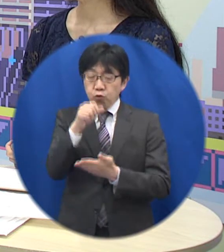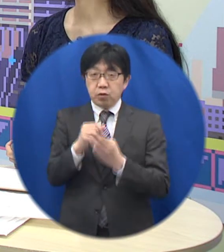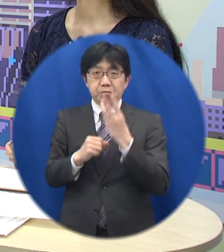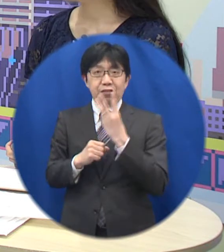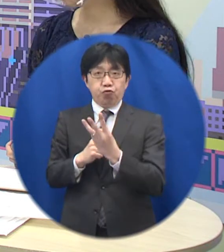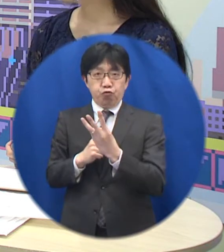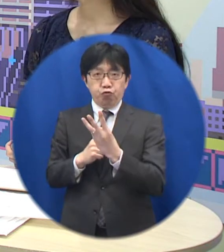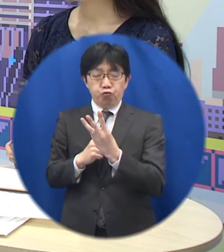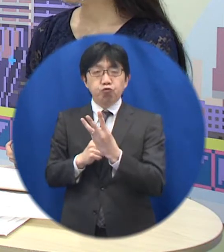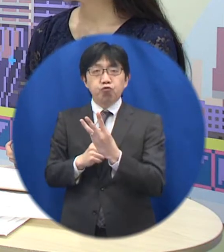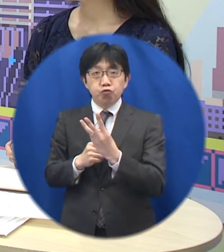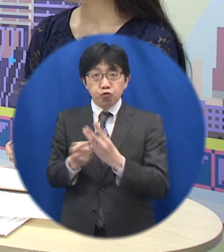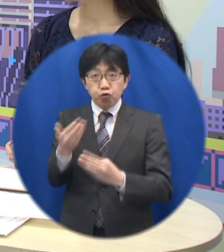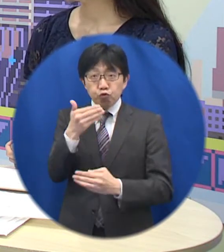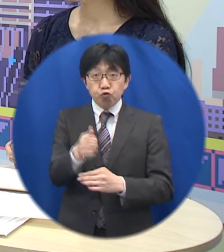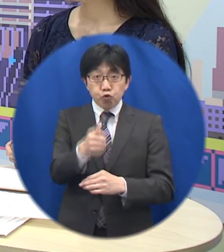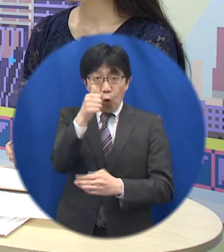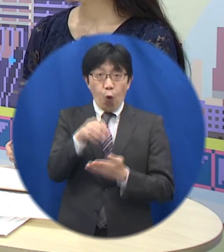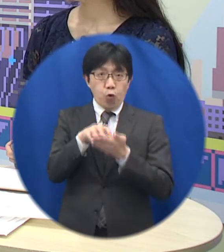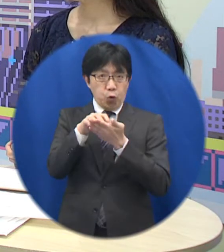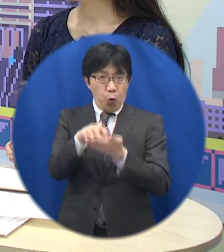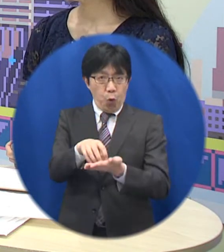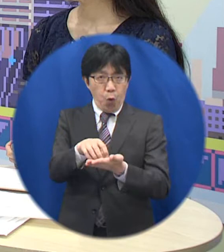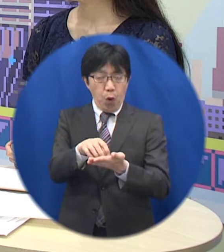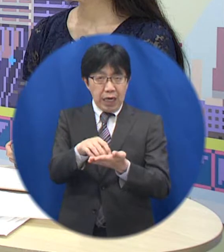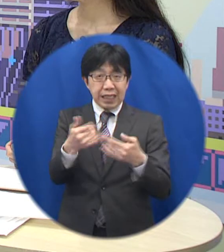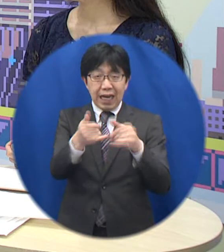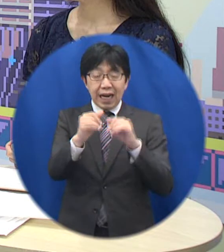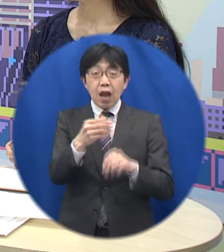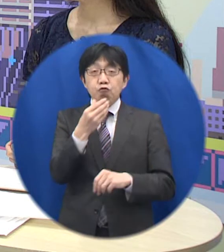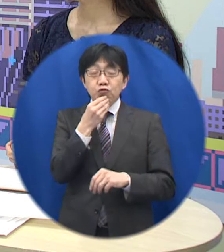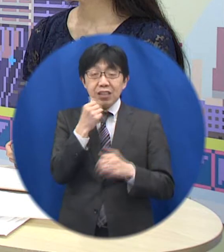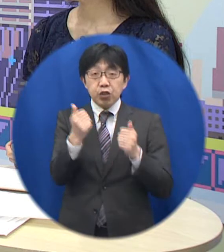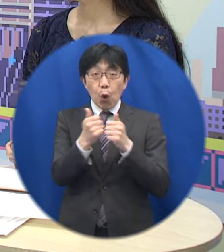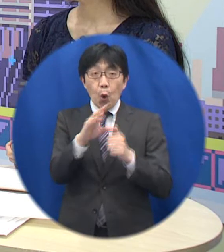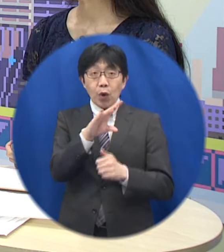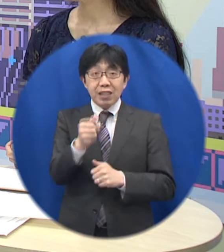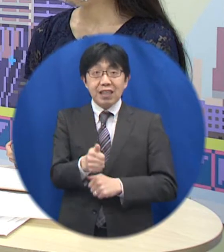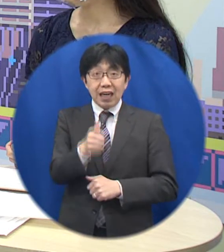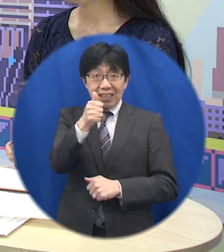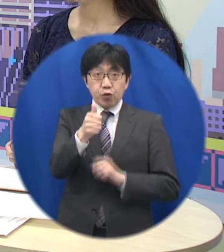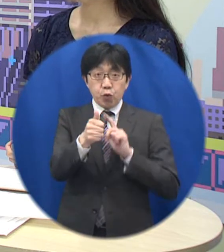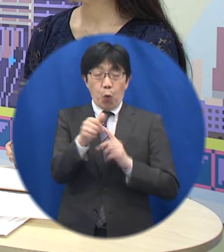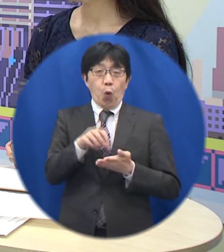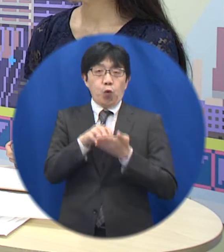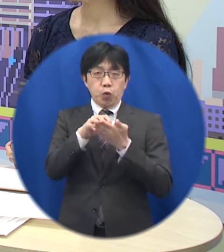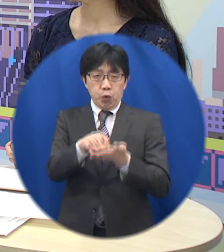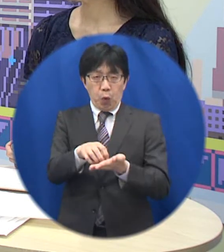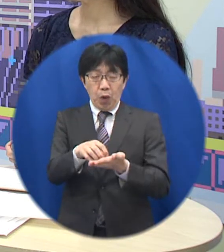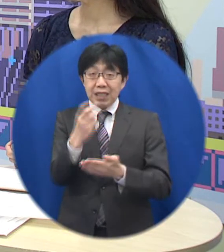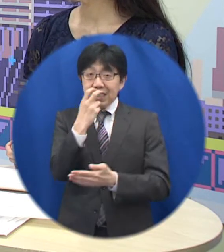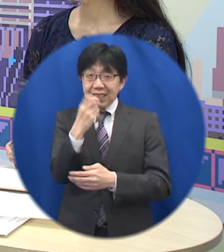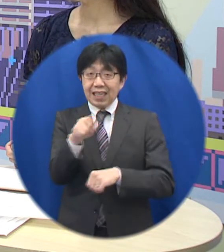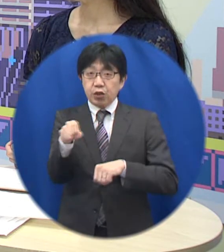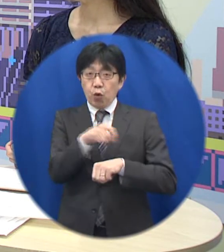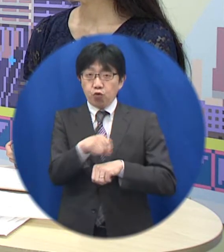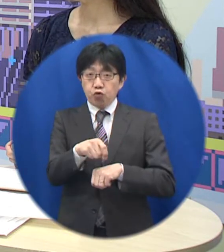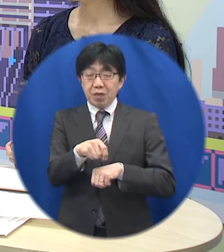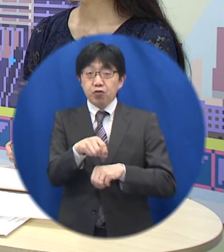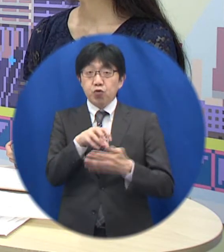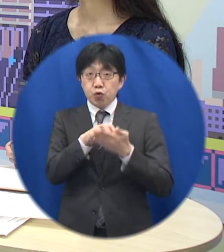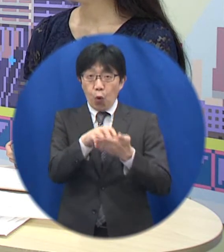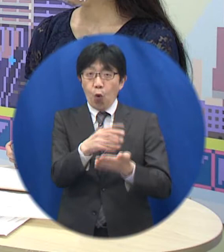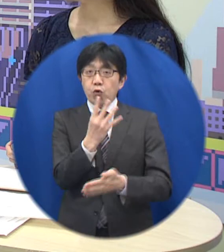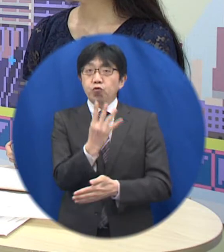3作品、区長賞、社会福祉協議会会長賞、審査員特別賞4